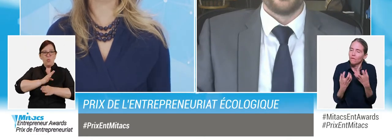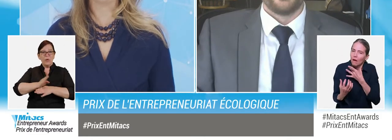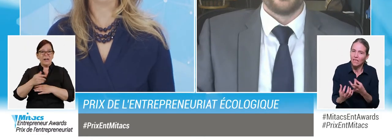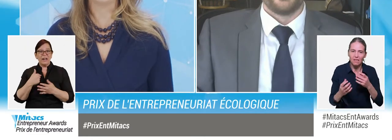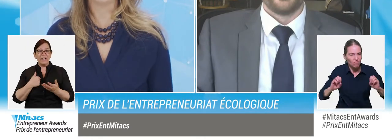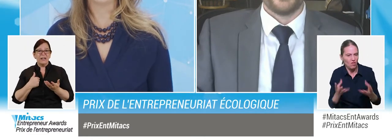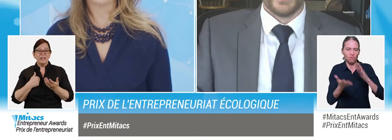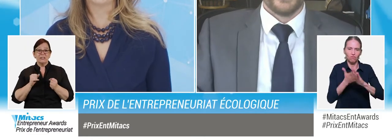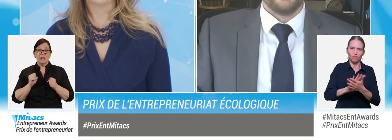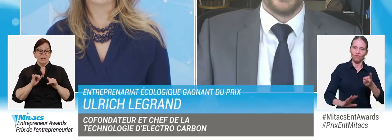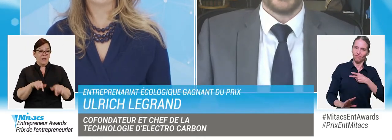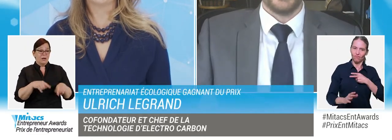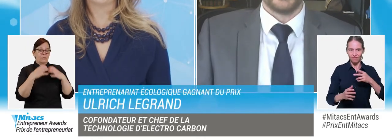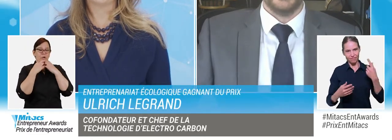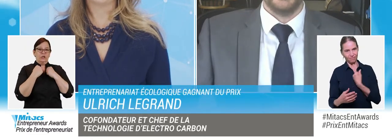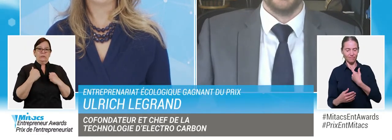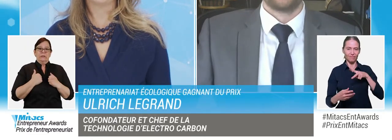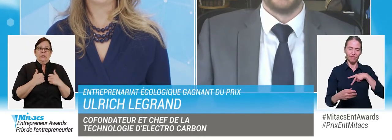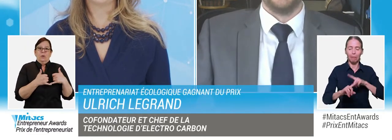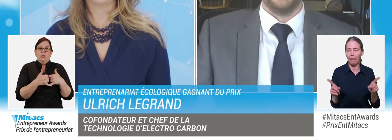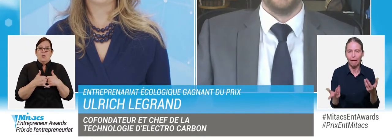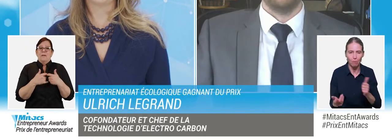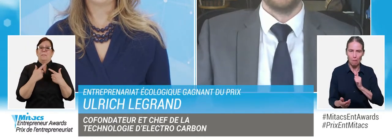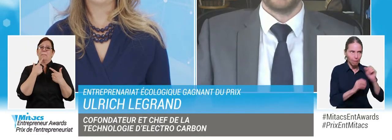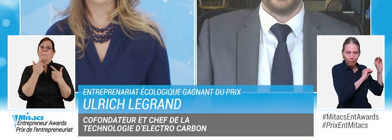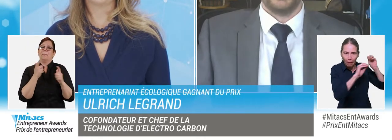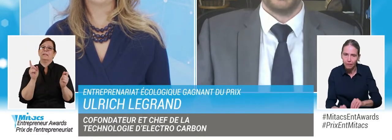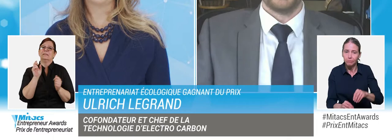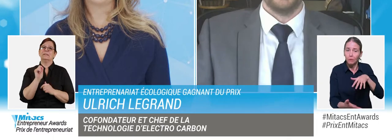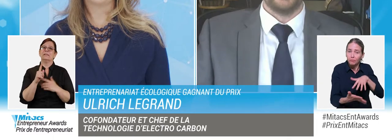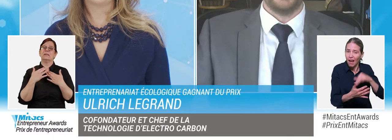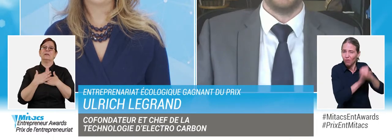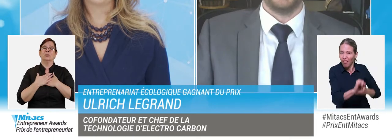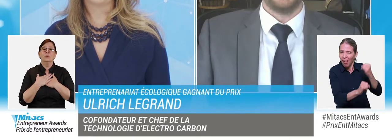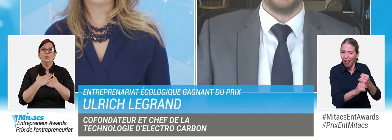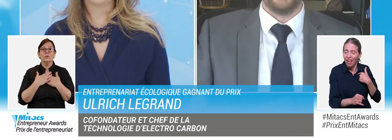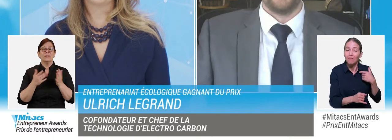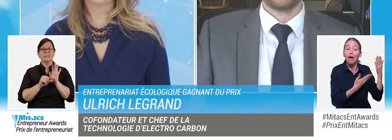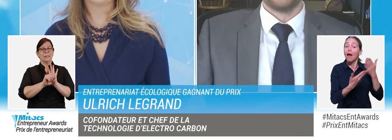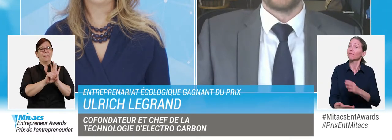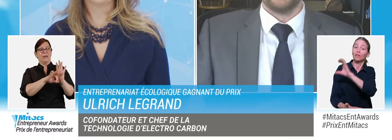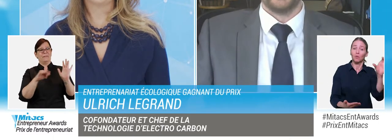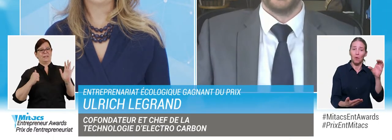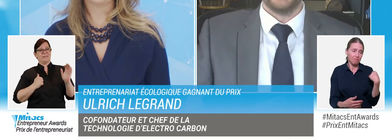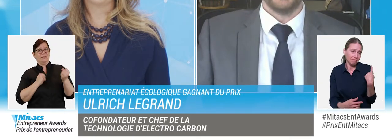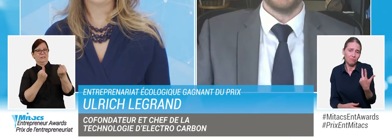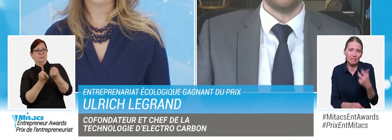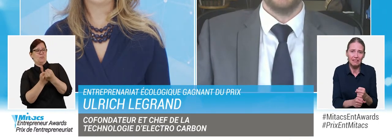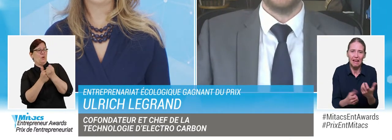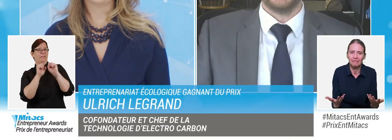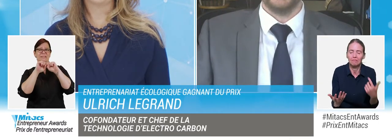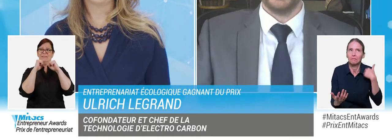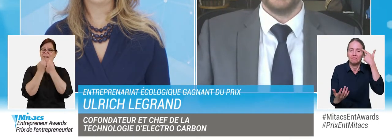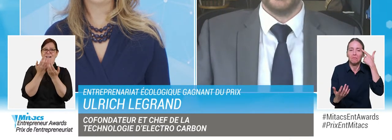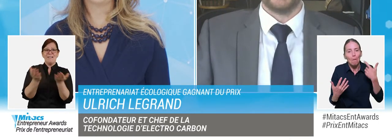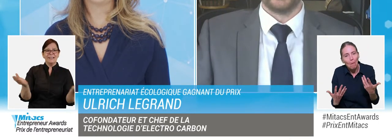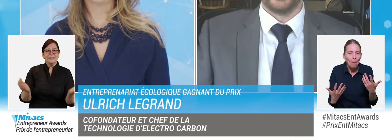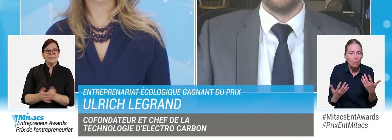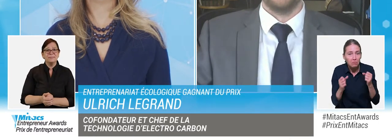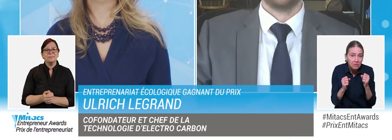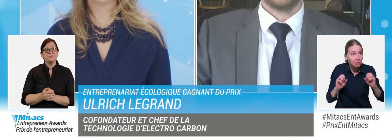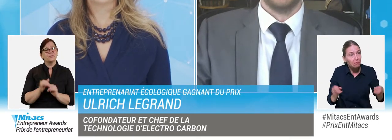cède la parole. Merci Catherine. Et bonjour à tous, je m'appelle Ulrich Legrand, cofondateur et chef de la